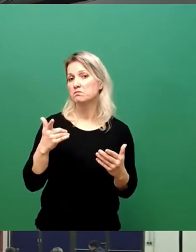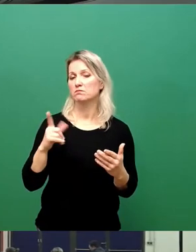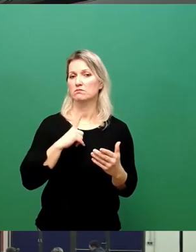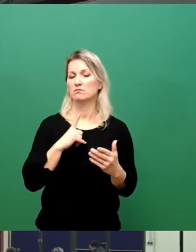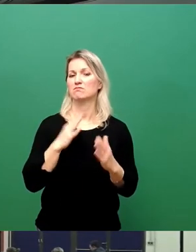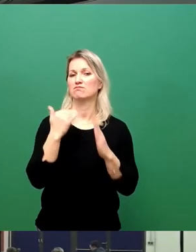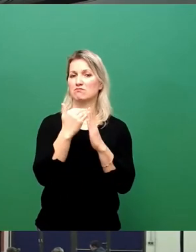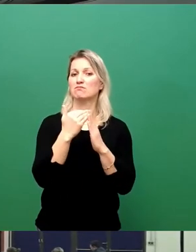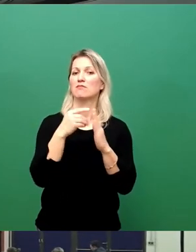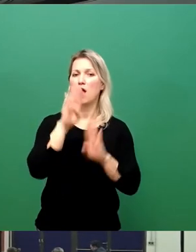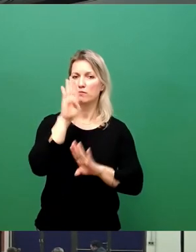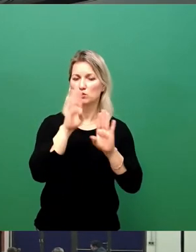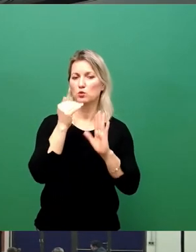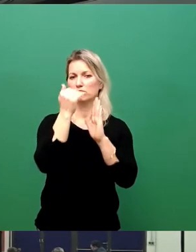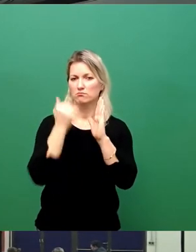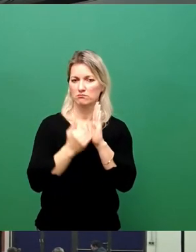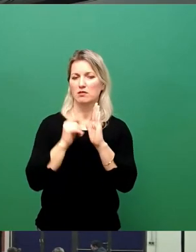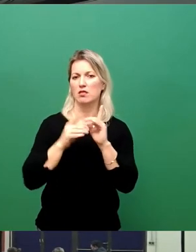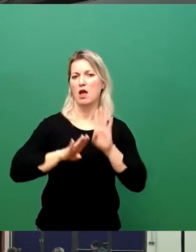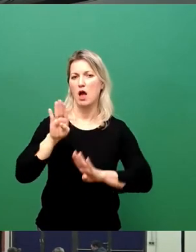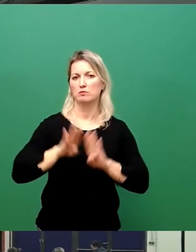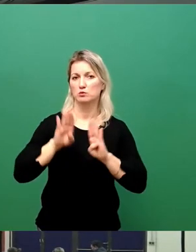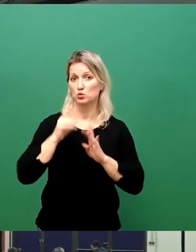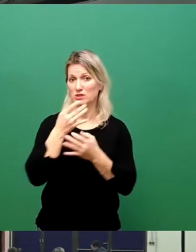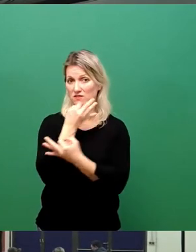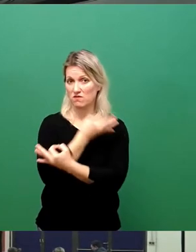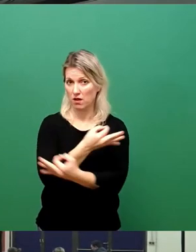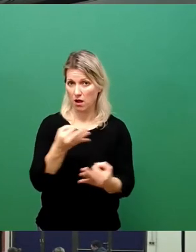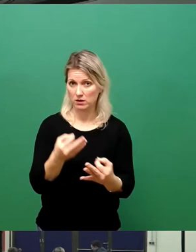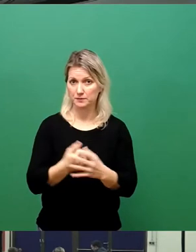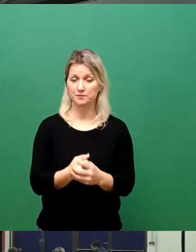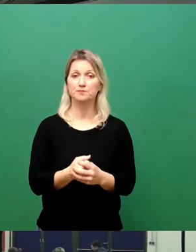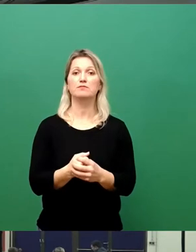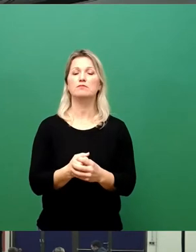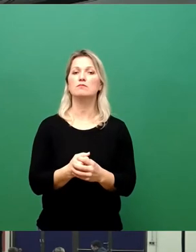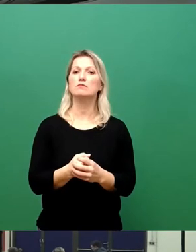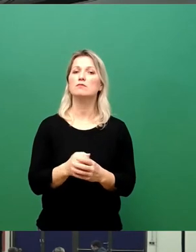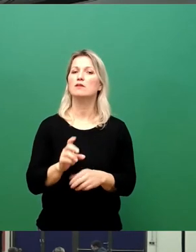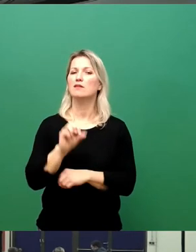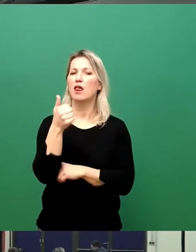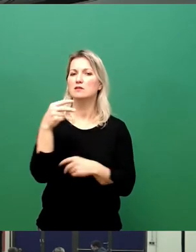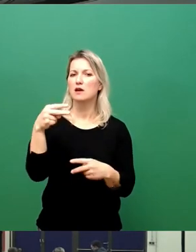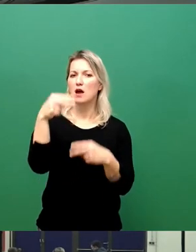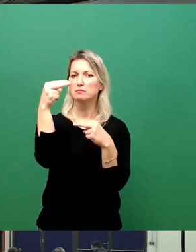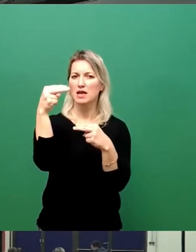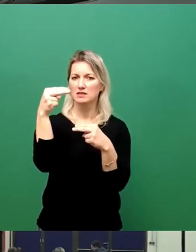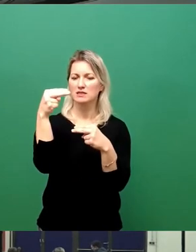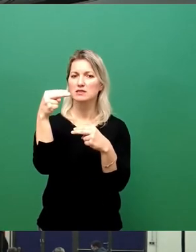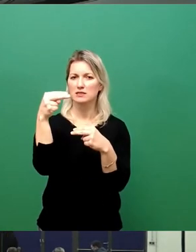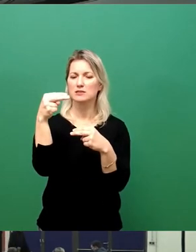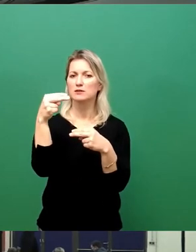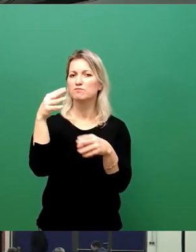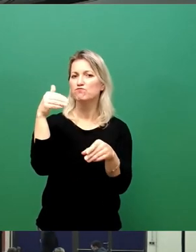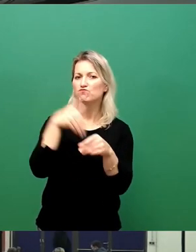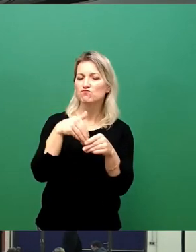es beantragt. Und da darf ich zunächst fragen, wer dem ersten Absatz, der sich im Wesentlichen